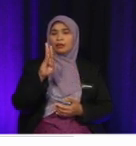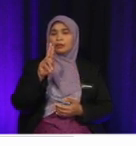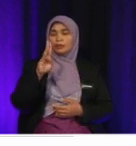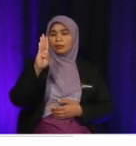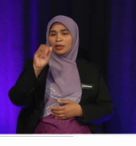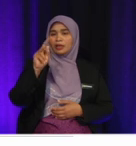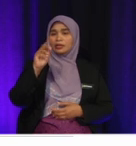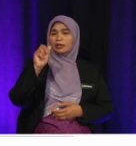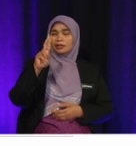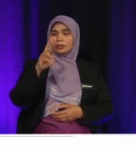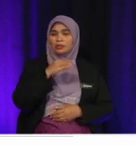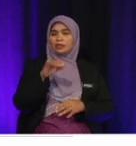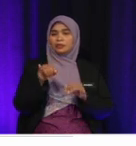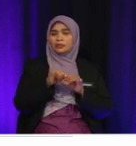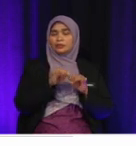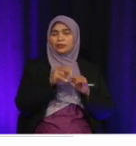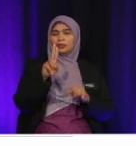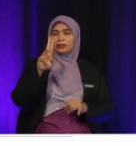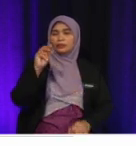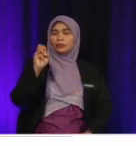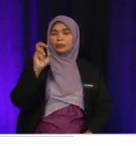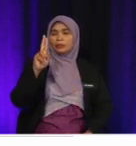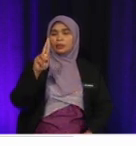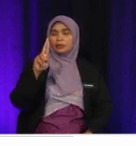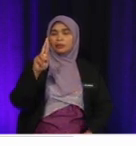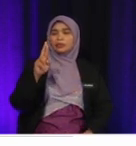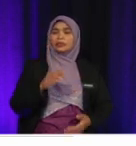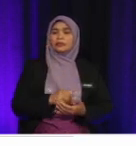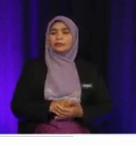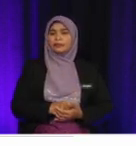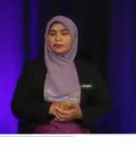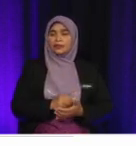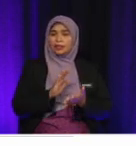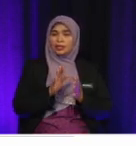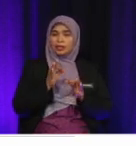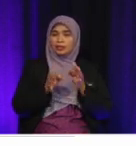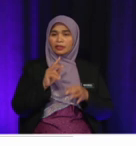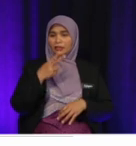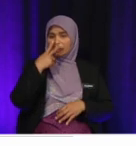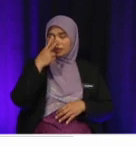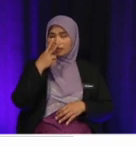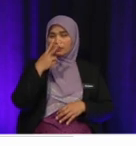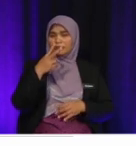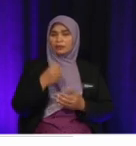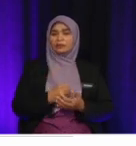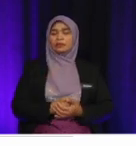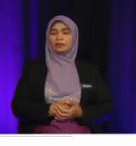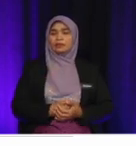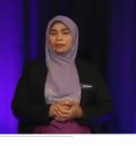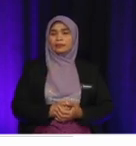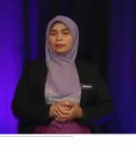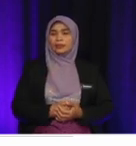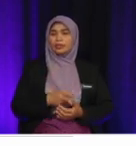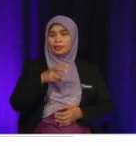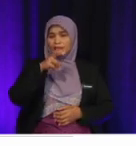Abu Bakar as-siddiq dan juga Saidina Umar al-khattab ya kalau kita lihat okey kalau kita lihat